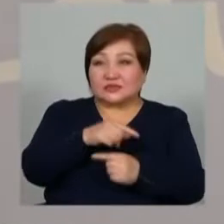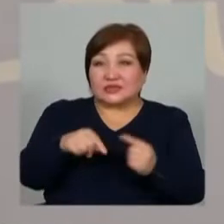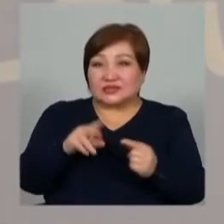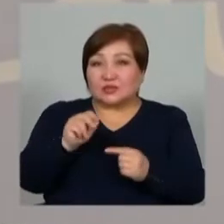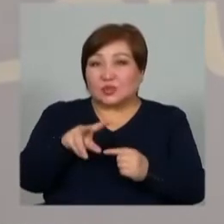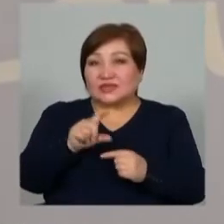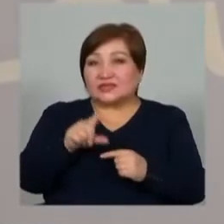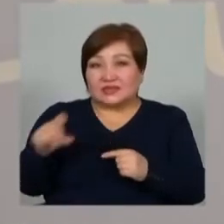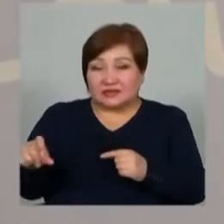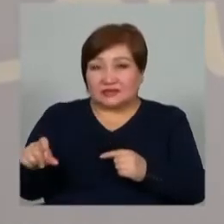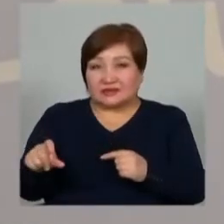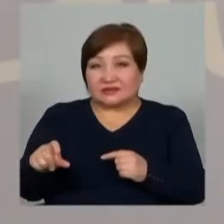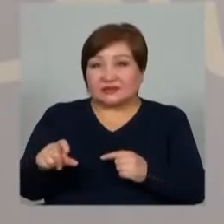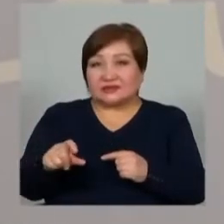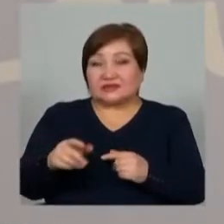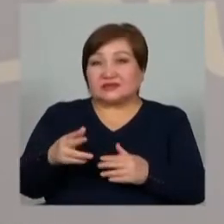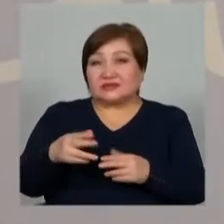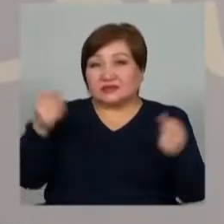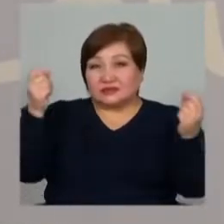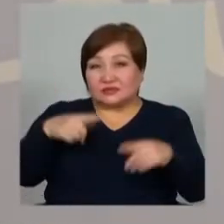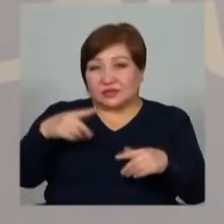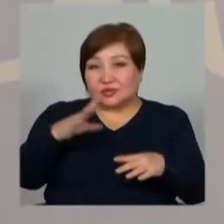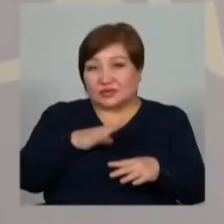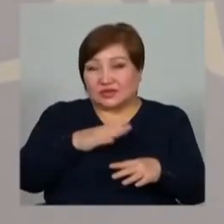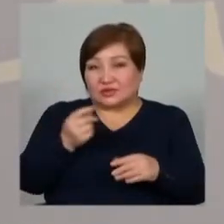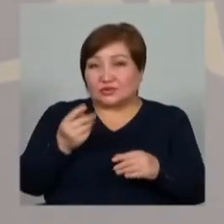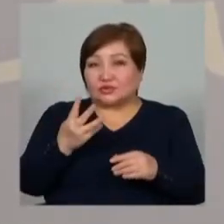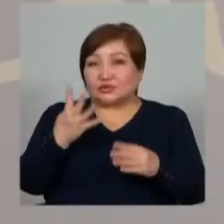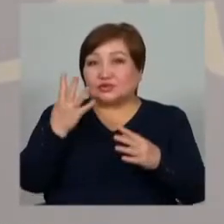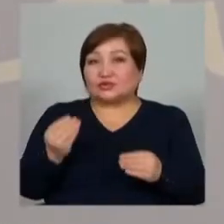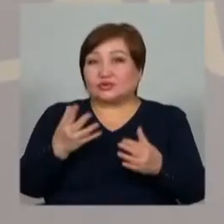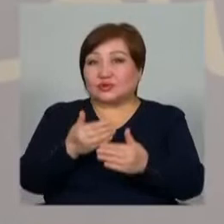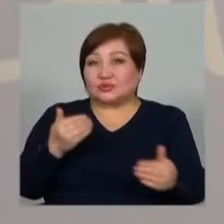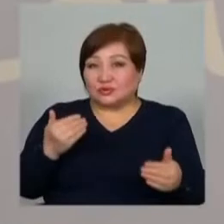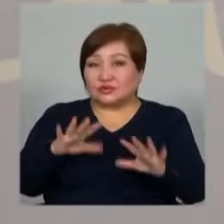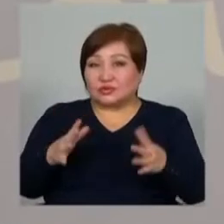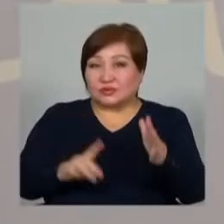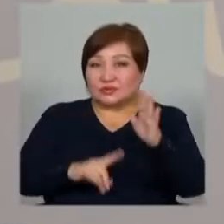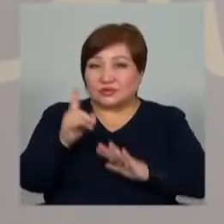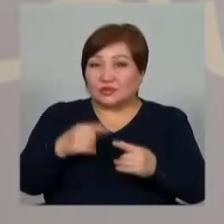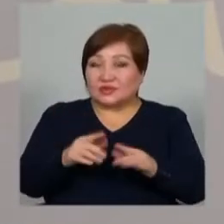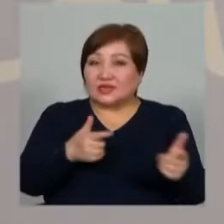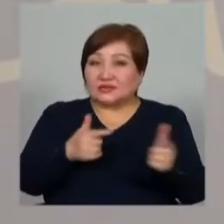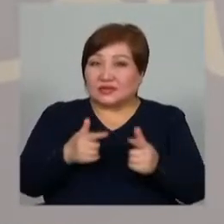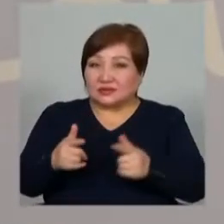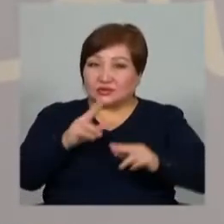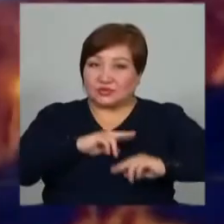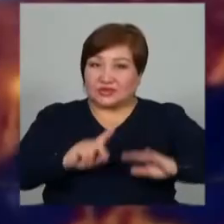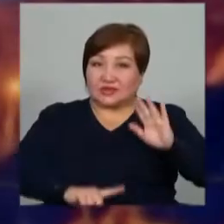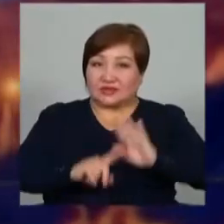өкілдері мәлім болғандай 3-4 күн бұрын осы оқиға басталмас бұрын олар осындай дайындық жұмыстарға кірісіп кеткен.